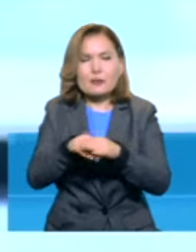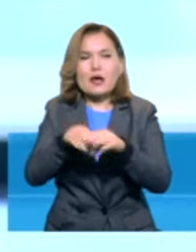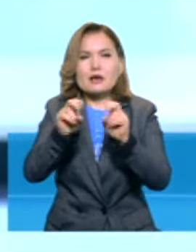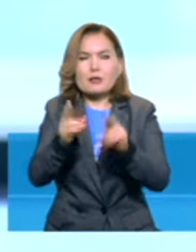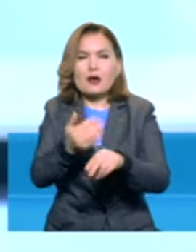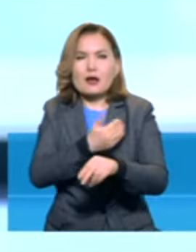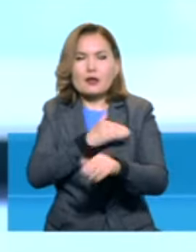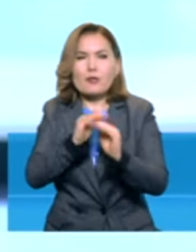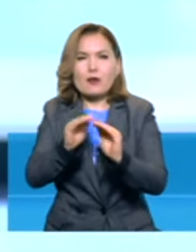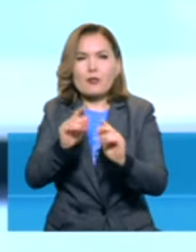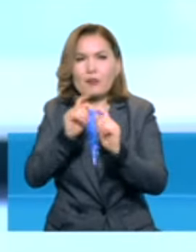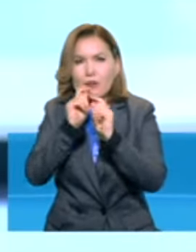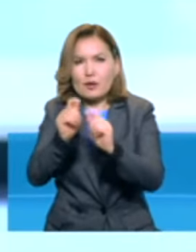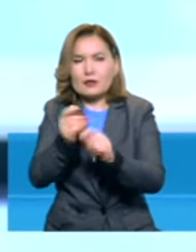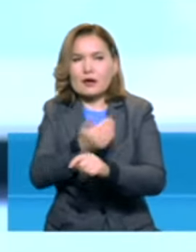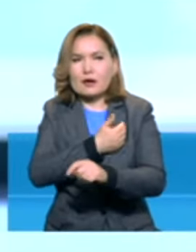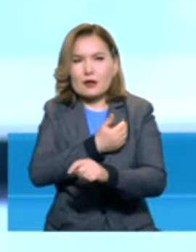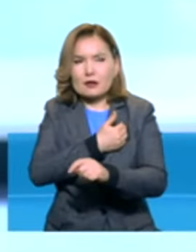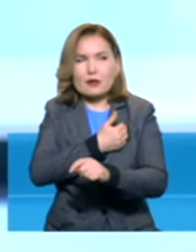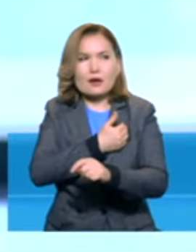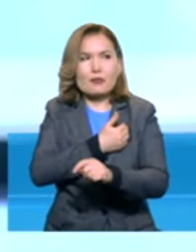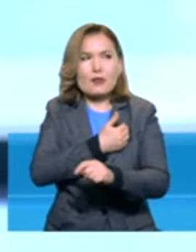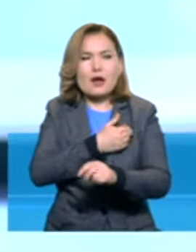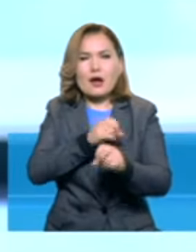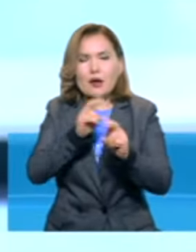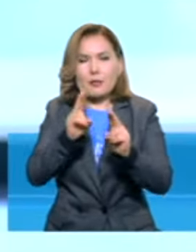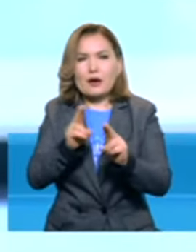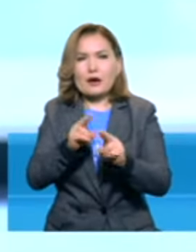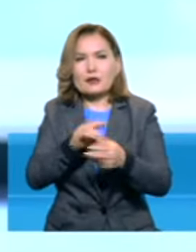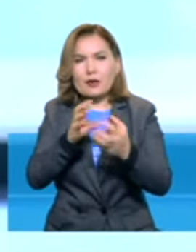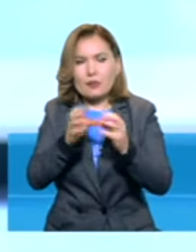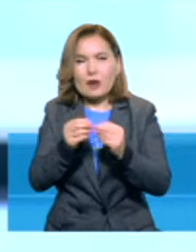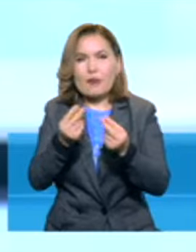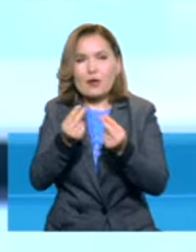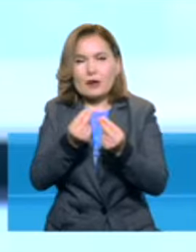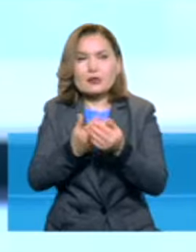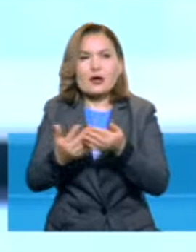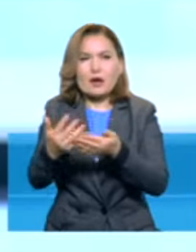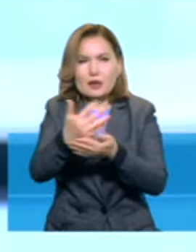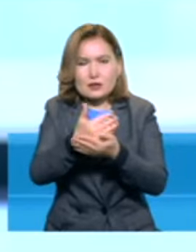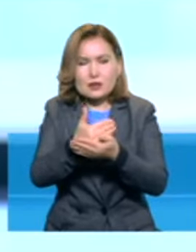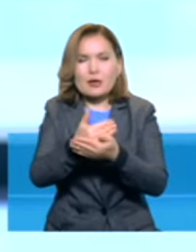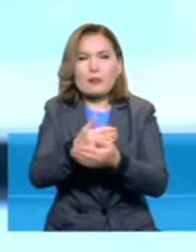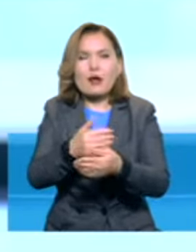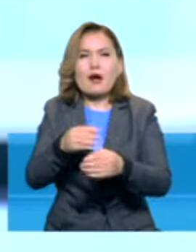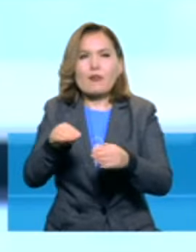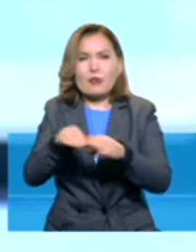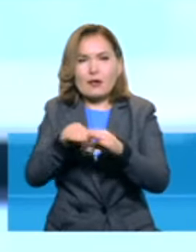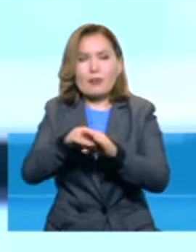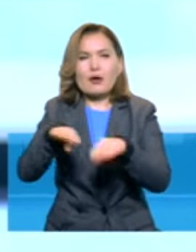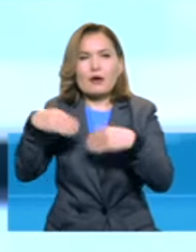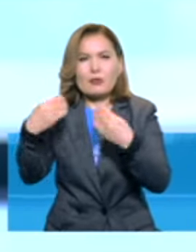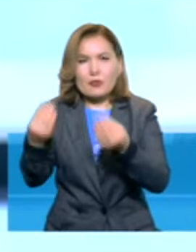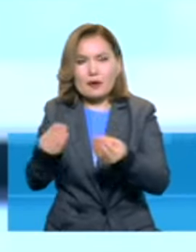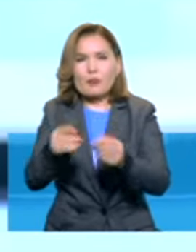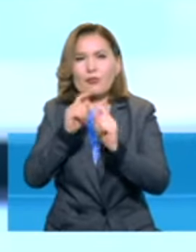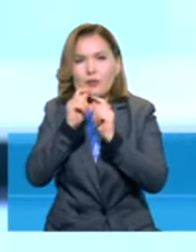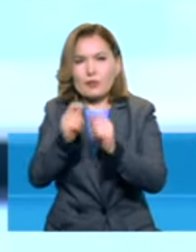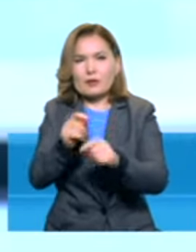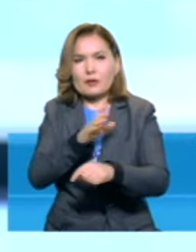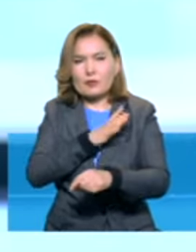ақшаны сіздерге беремін. Қар үйдің ішінде қанша бар екенін білмеймін, бірақ барлығы сіздеріңкі.